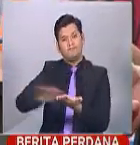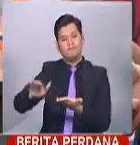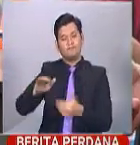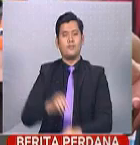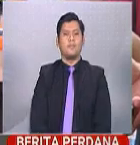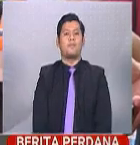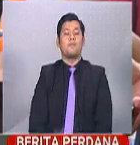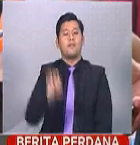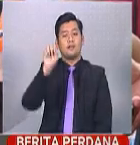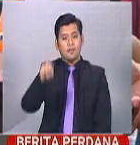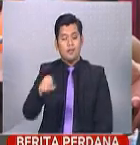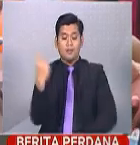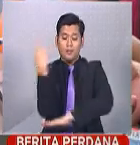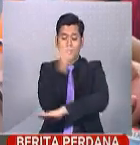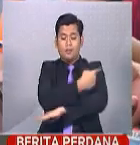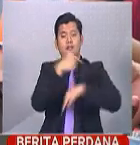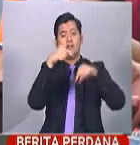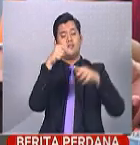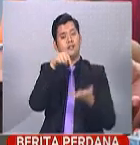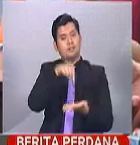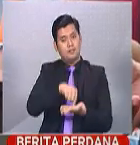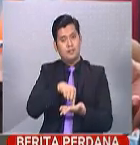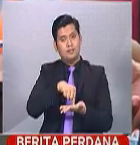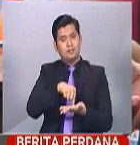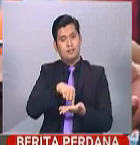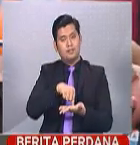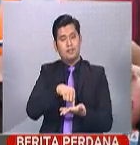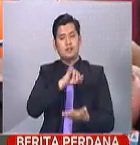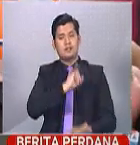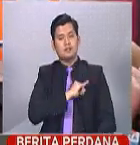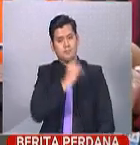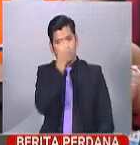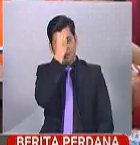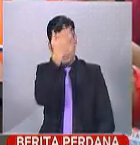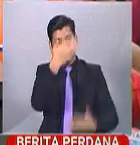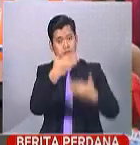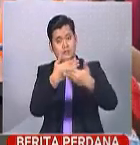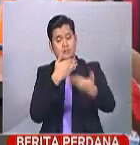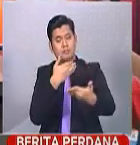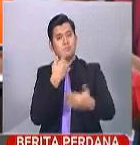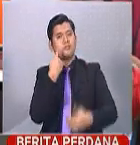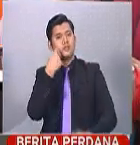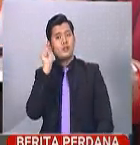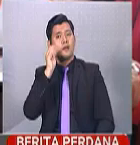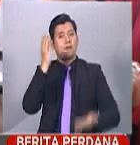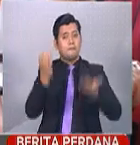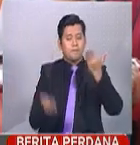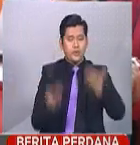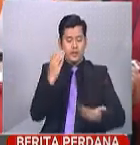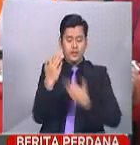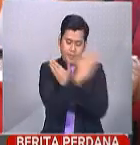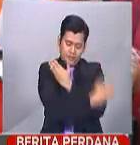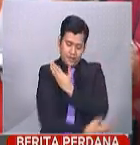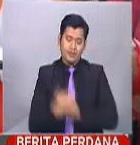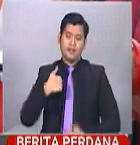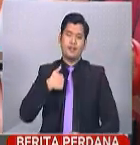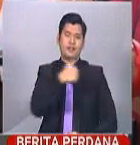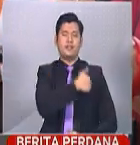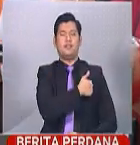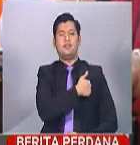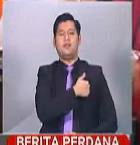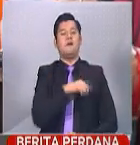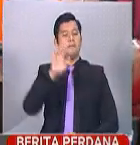ya gini oleh karena seperti soalnya saya tadi mungkin gara-gara kita tidak berlaku lagi